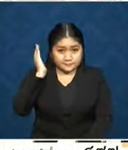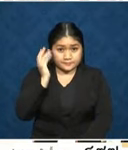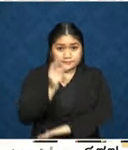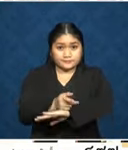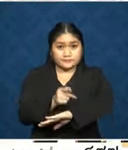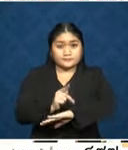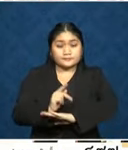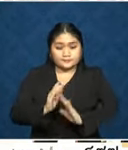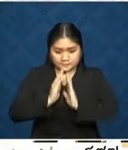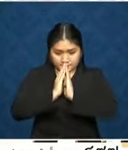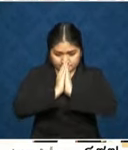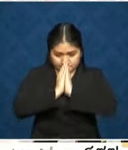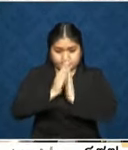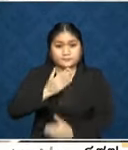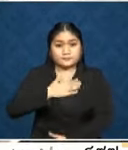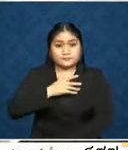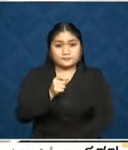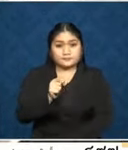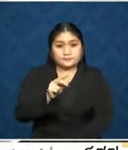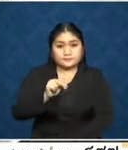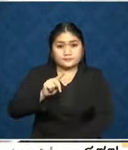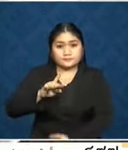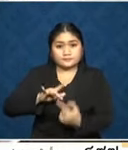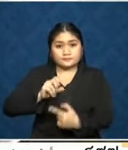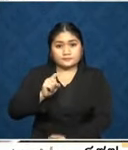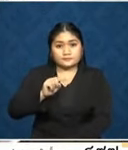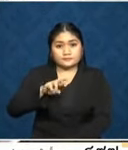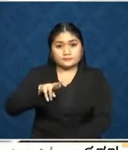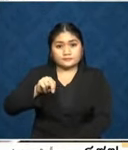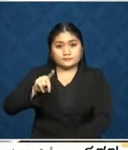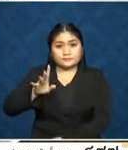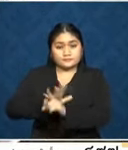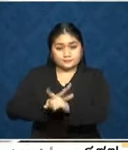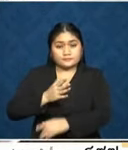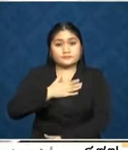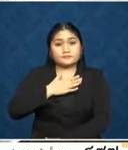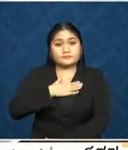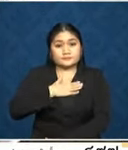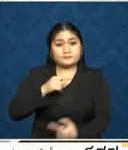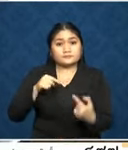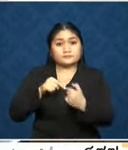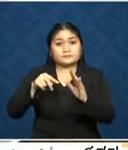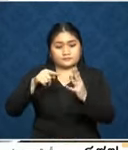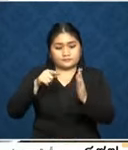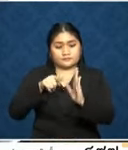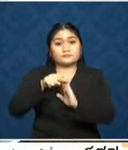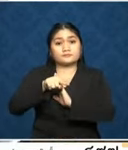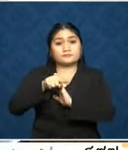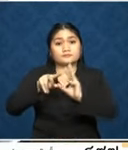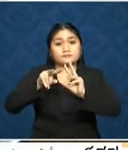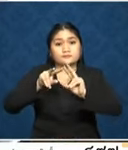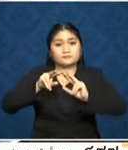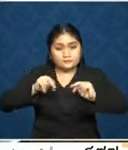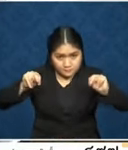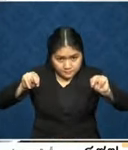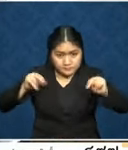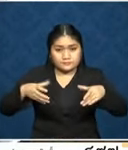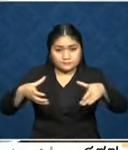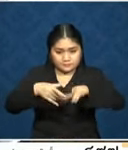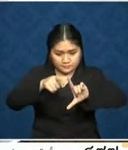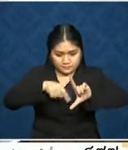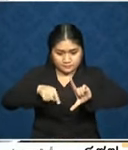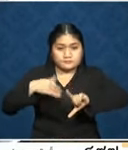เคารพผมอนุสรณ์แก้ววิเชียรผู้แทนราษฎรจังหวัดนนทบุรีเขตอำเภอบางกรวยตำบลบางพพรรคก้าไกลครับ